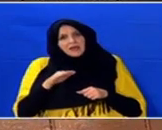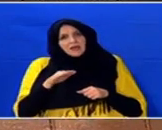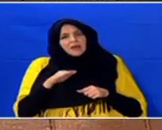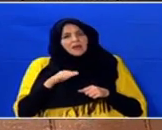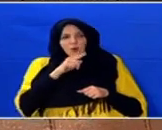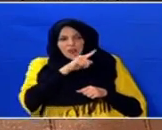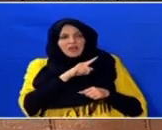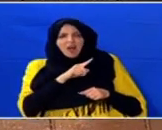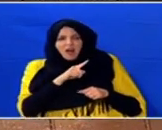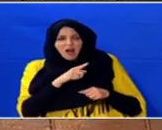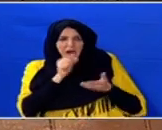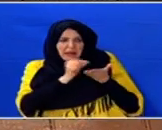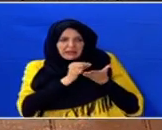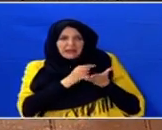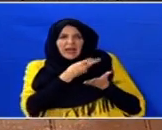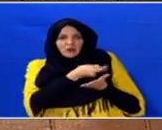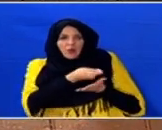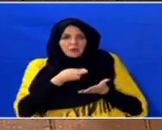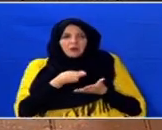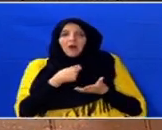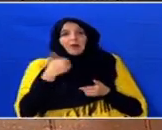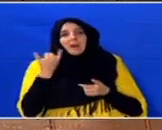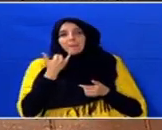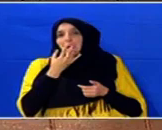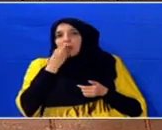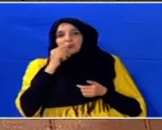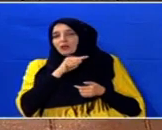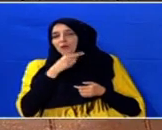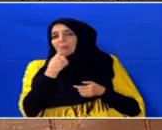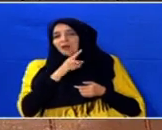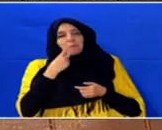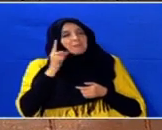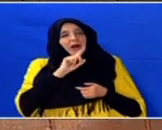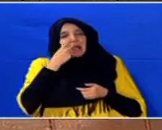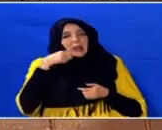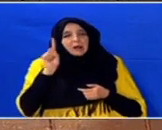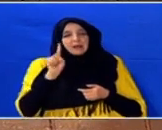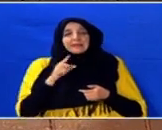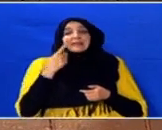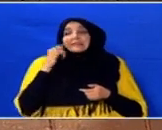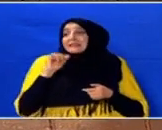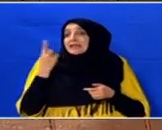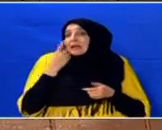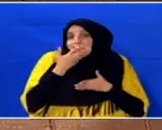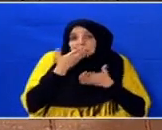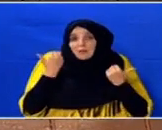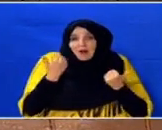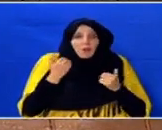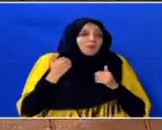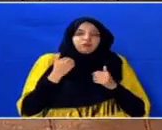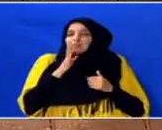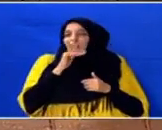يعلم فلا حرج عليه، لأن هذا الطعام ليس له نجاسة ذاتية، ليس له حرمة ذاتية،